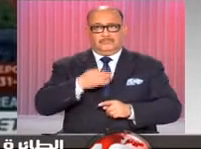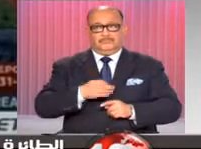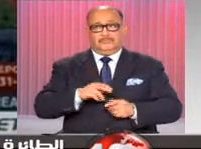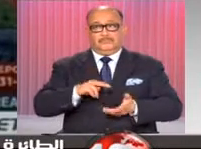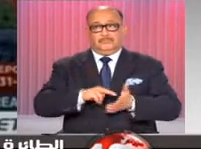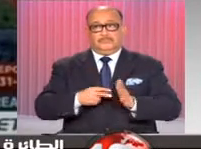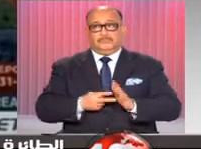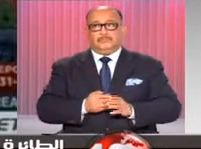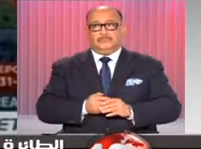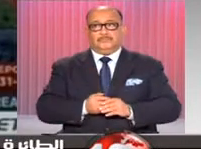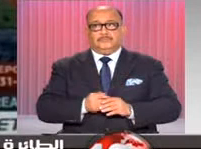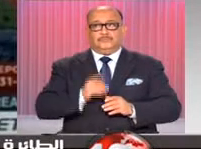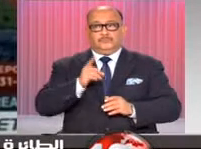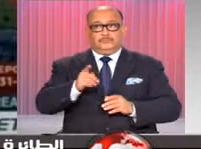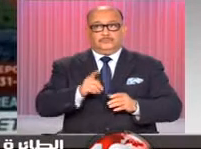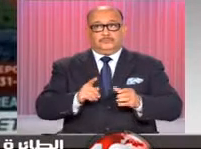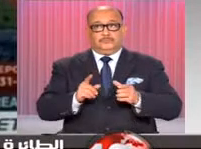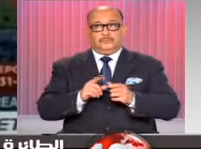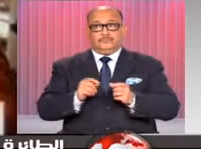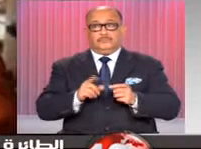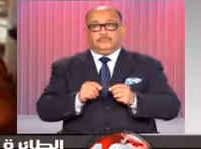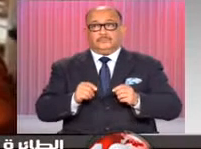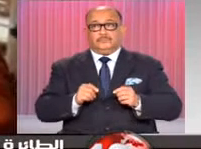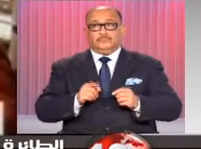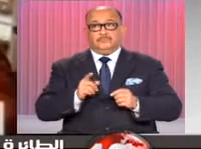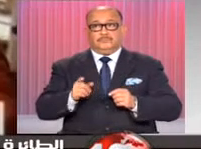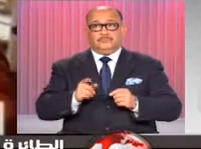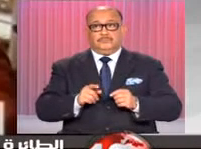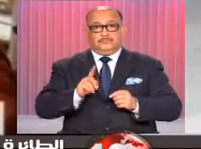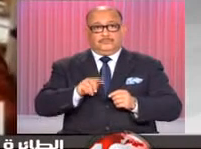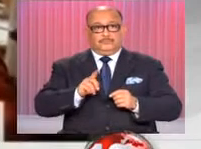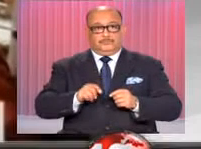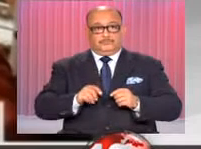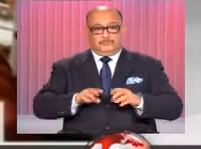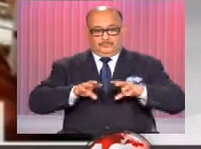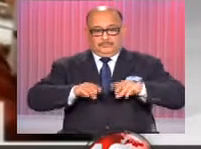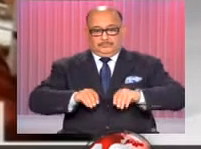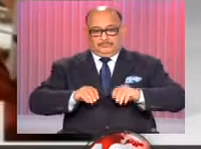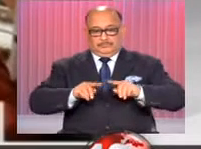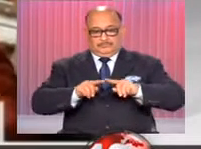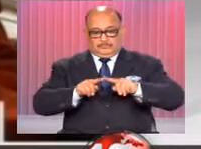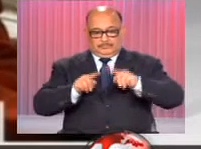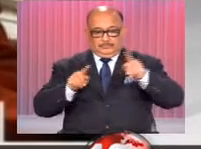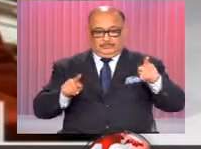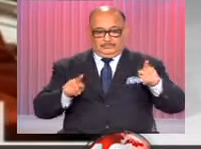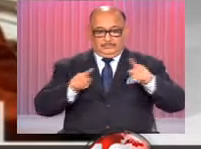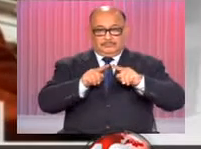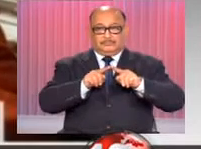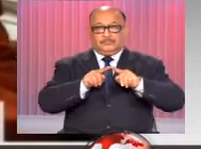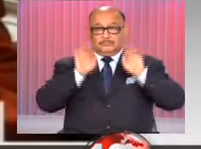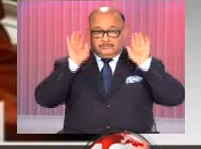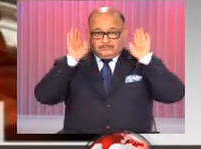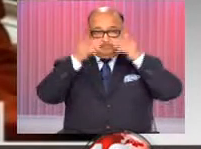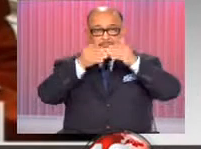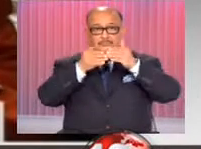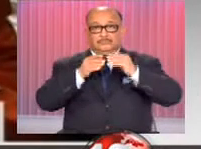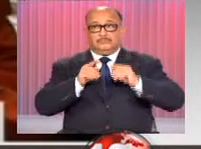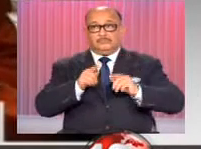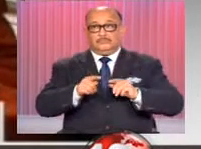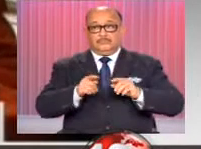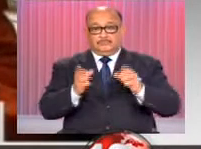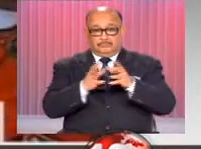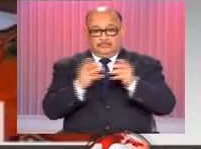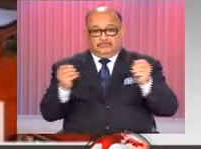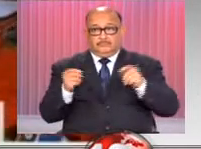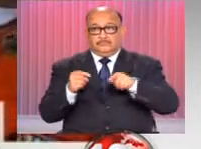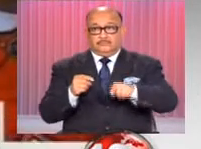الإيرباص A320 تنقل 160 راكبا من أندونيسيا نحو سنغافورة حين طلبت تغيير مسارها لتفادي